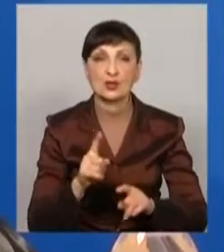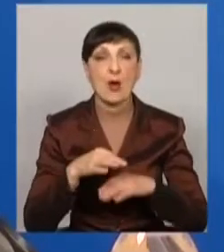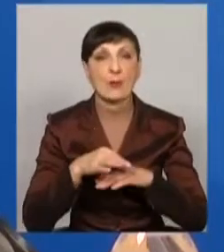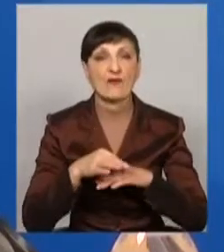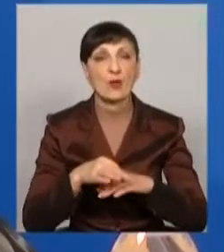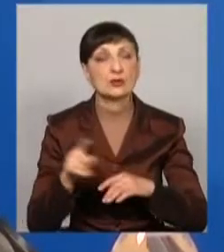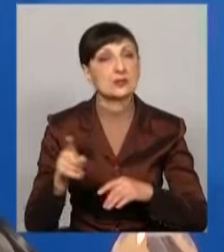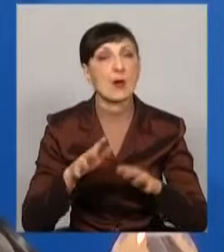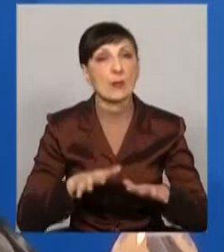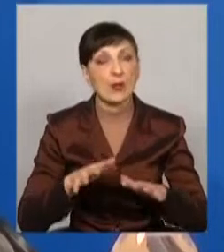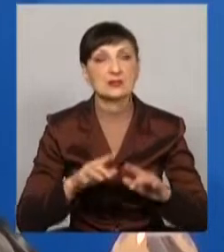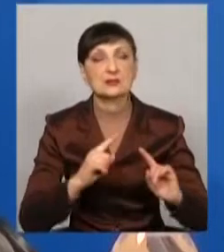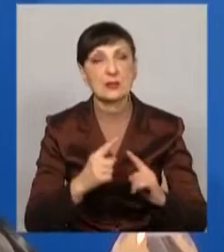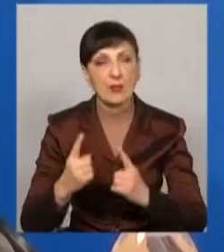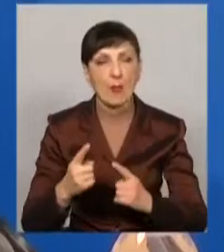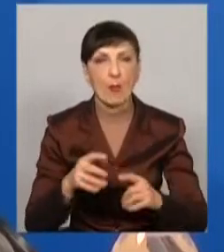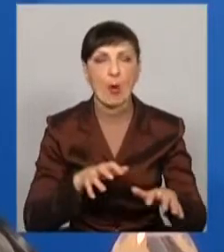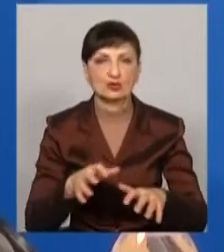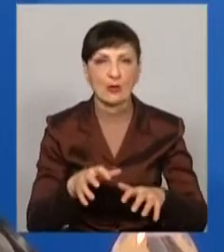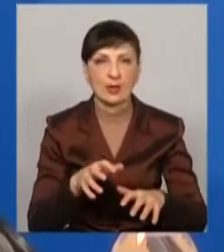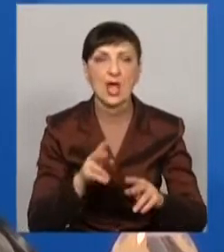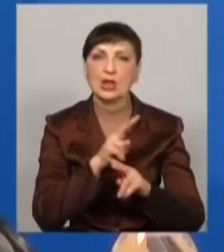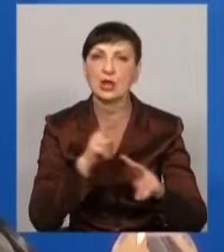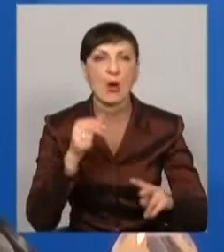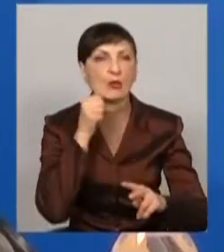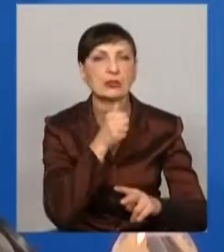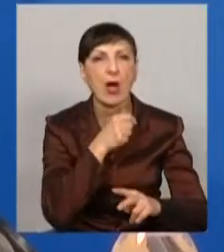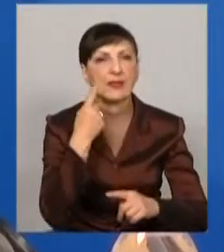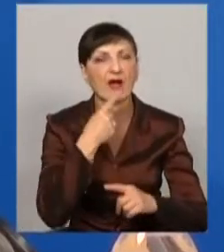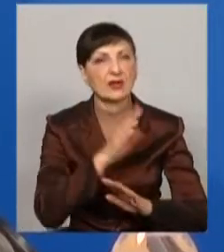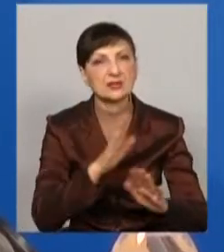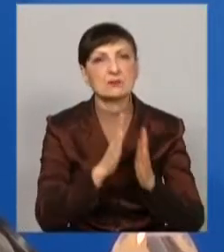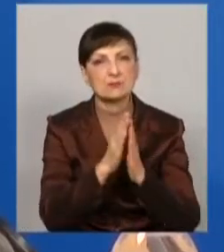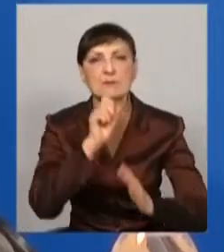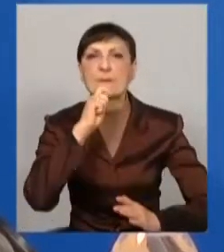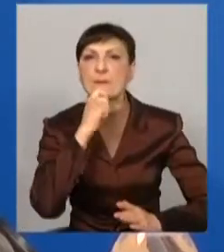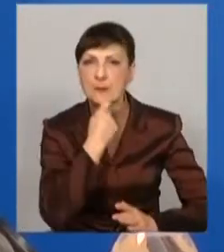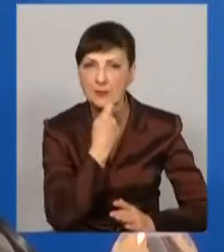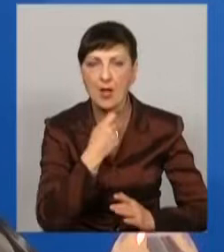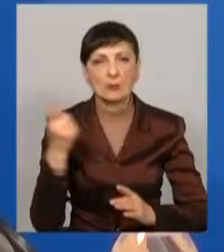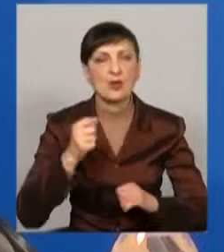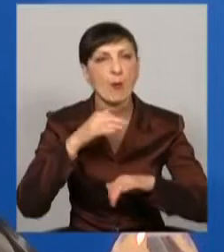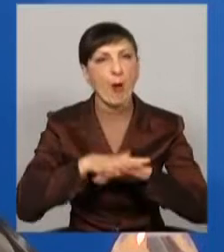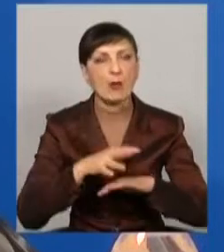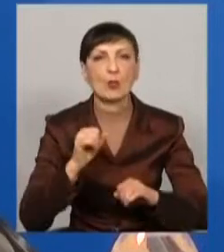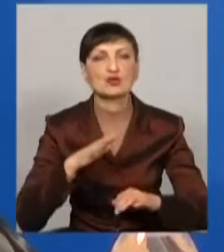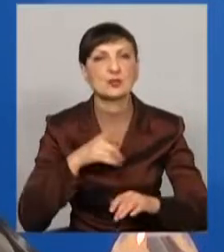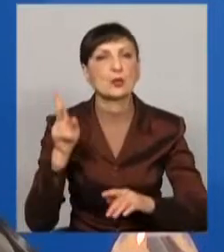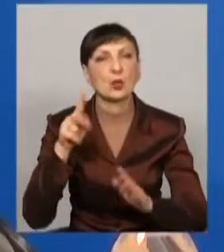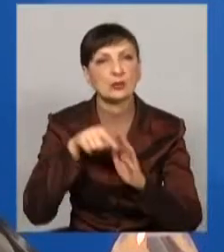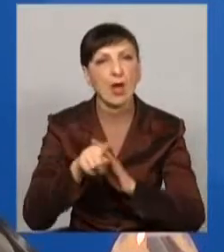совместная операция по задержанию мошенников, и никому об этом нельзя говорить, так как в отделении банка могут быть их